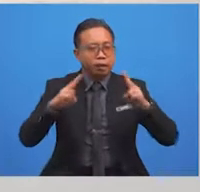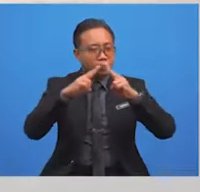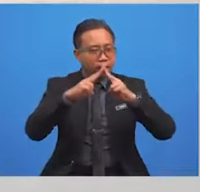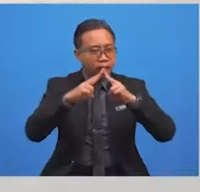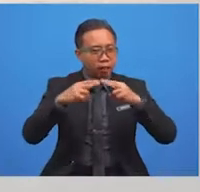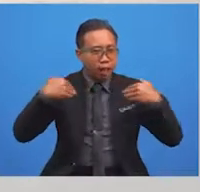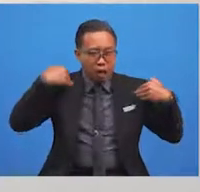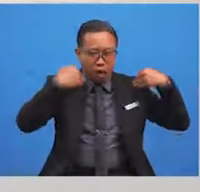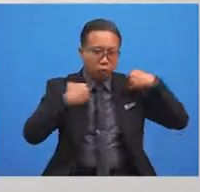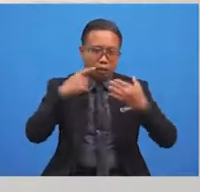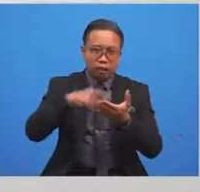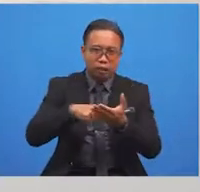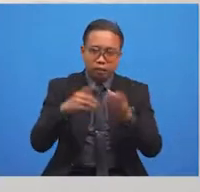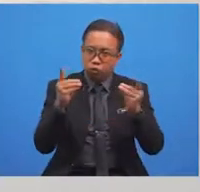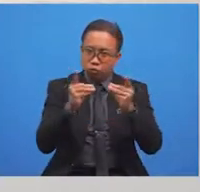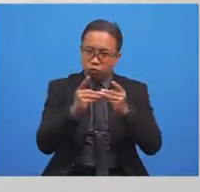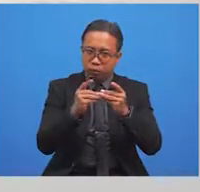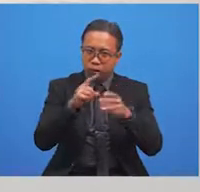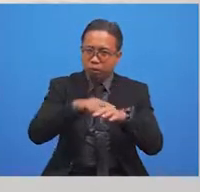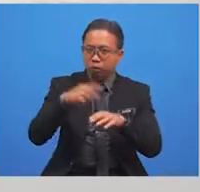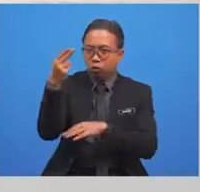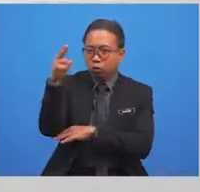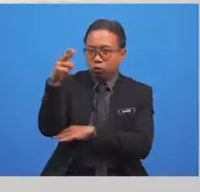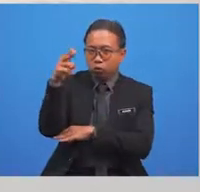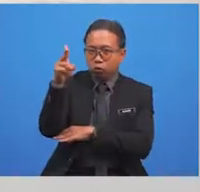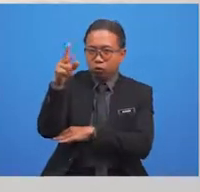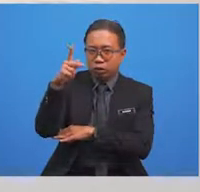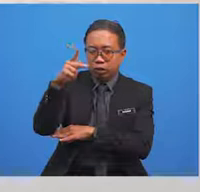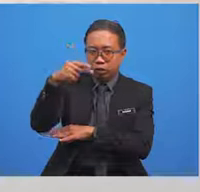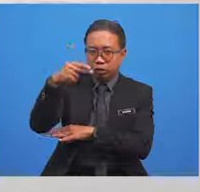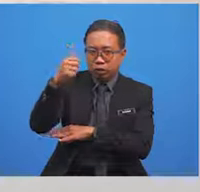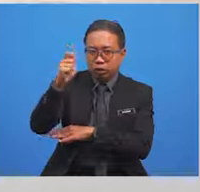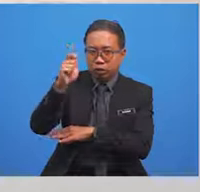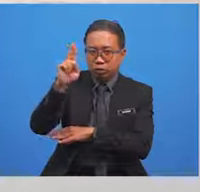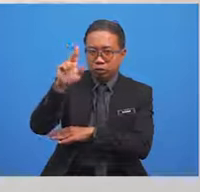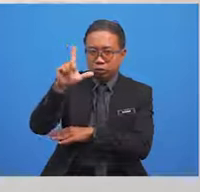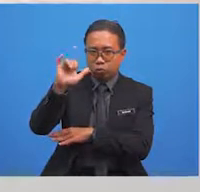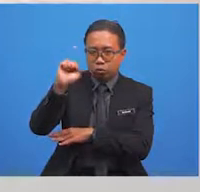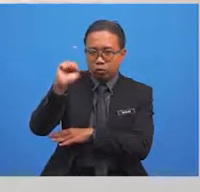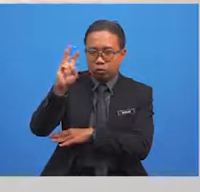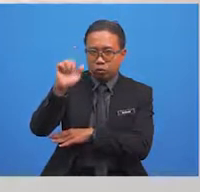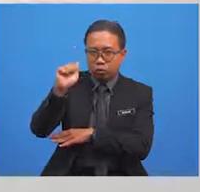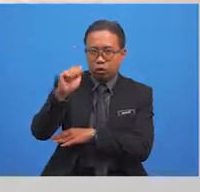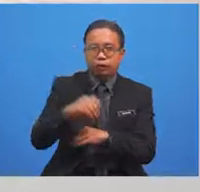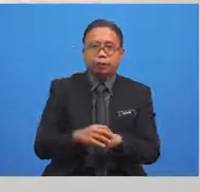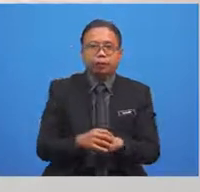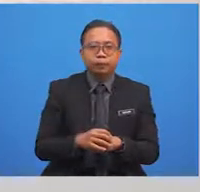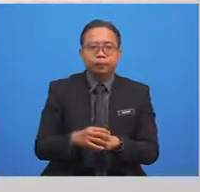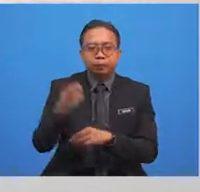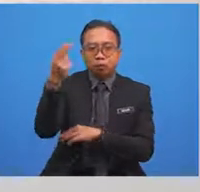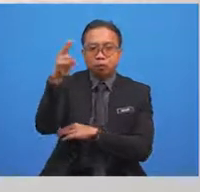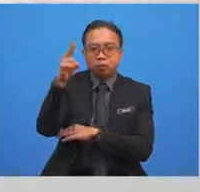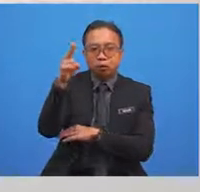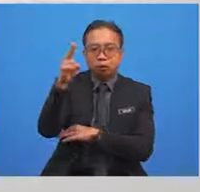ini ditemui di kawasan hutan khatulistiwa atau hutan pamah, hutan